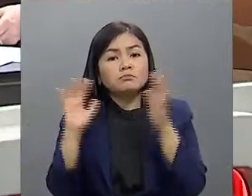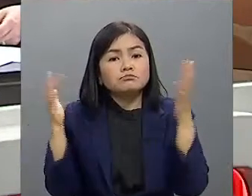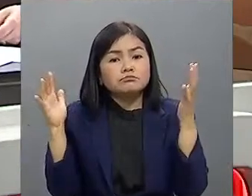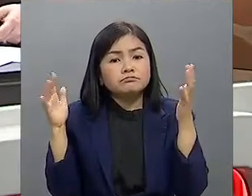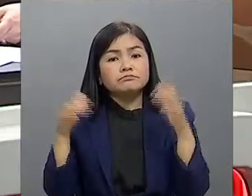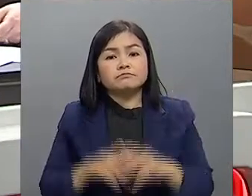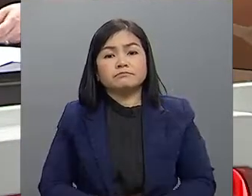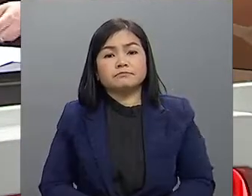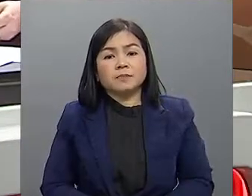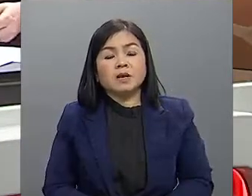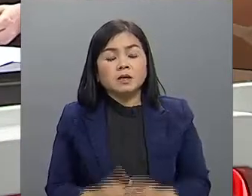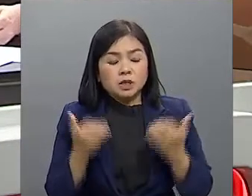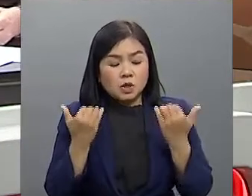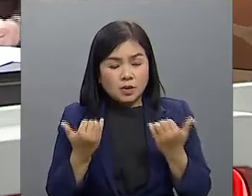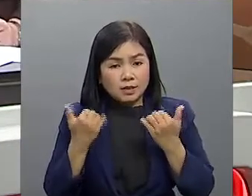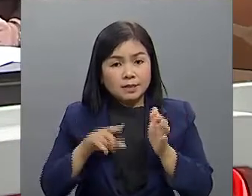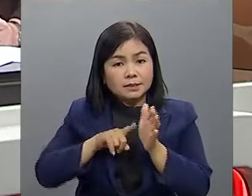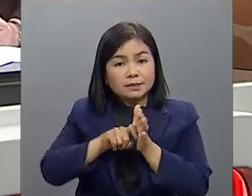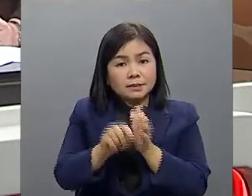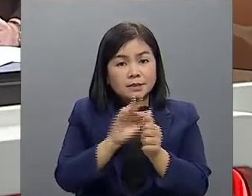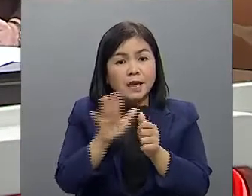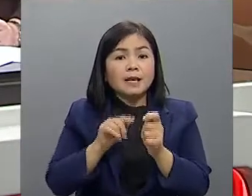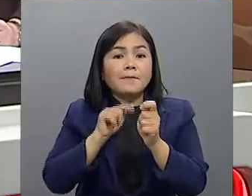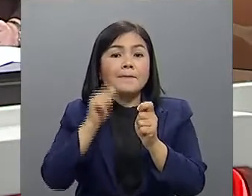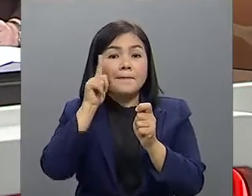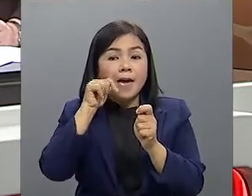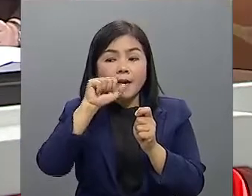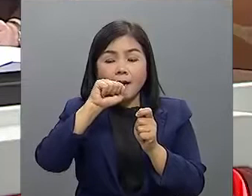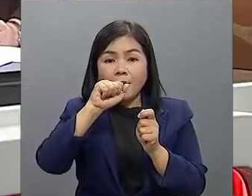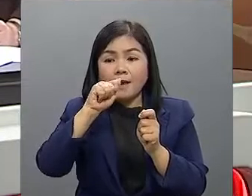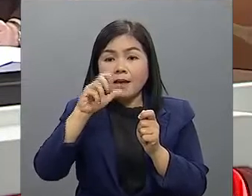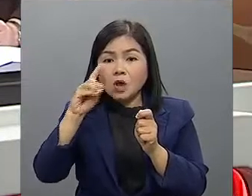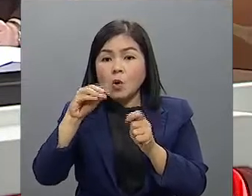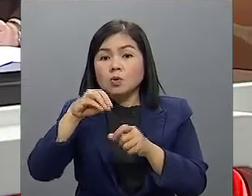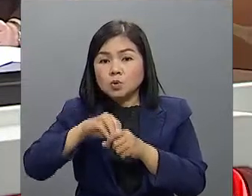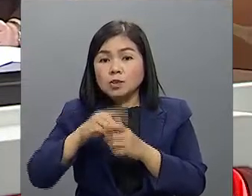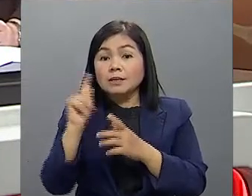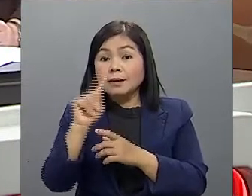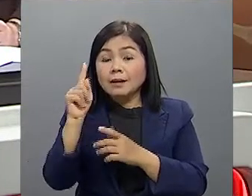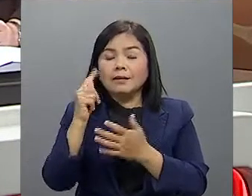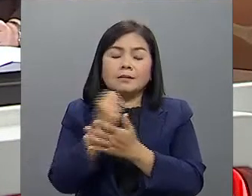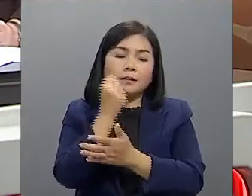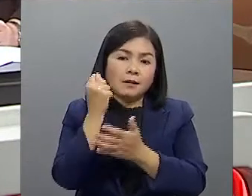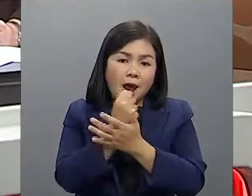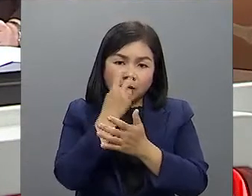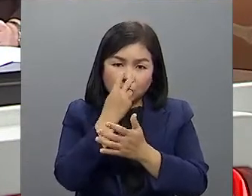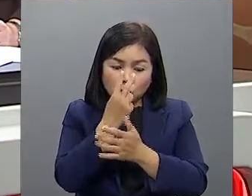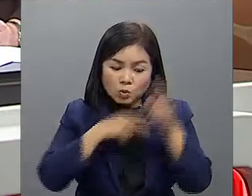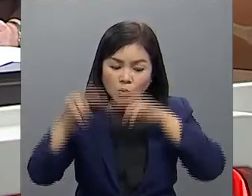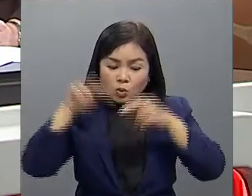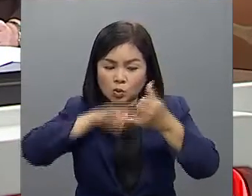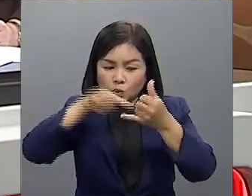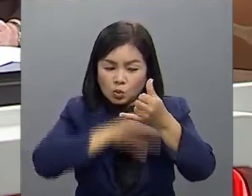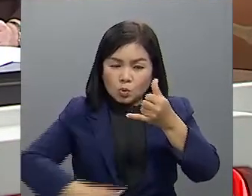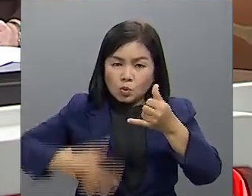สถานการณ์โควิด -19 ที่อำเภอแม่สอดจังหวัดตากก็ยังคงต้องเฝ้าระวังนะครับและมีการดำเนินการตรวจคัดกรองเชิงรุกอย่างต่อเนื่องโดยเฉพ